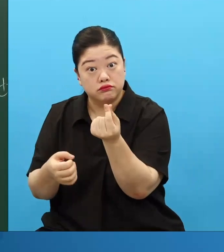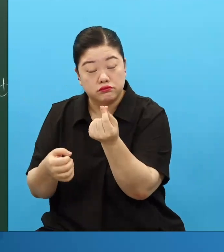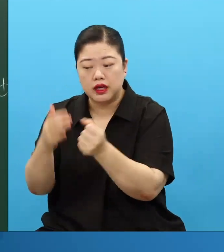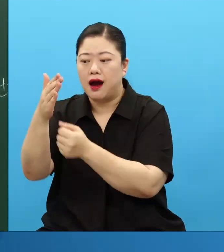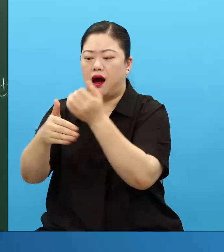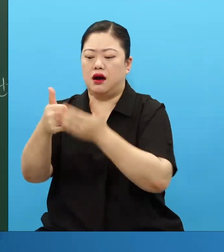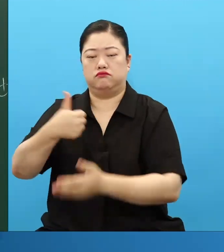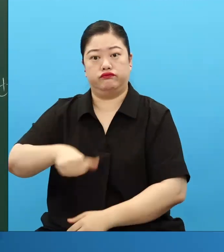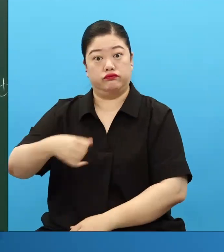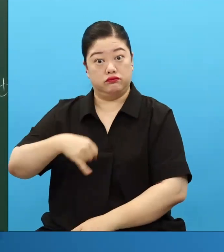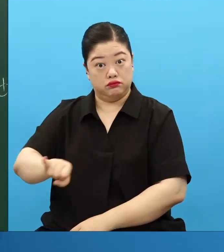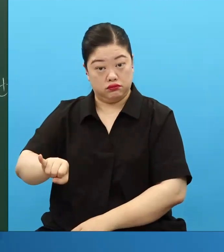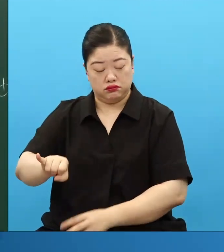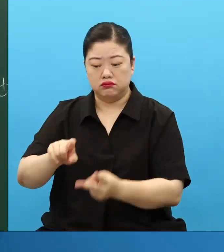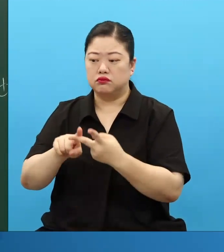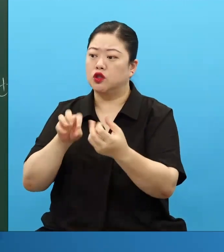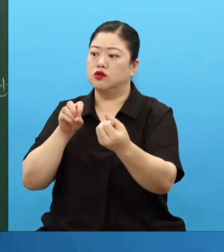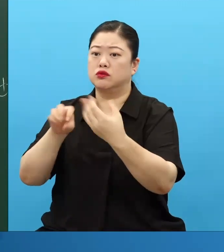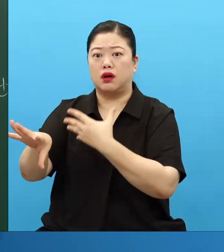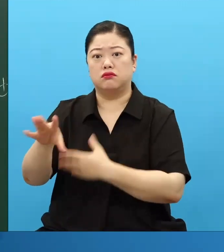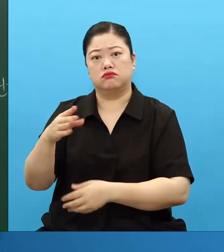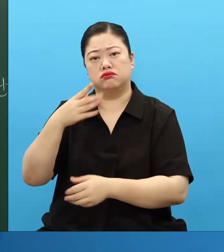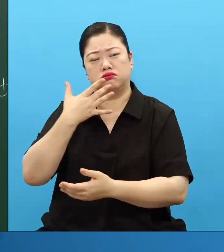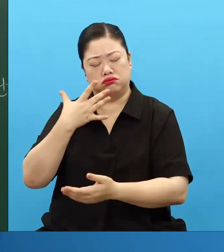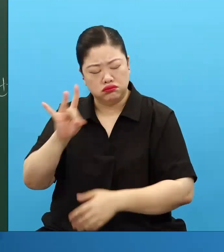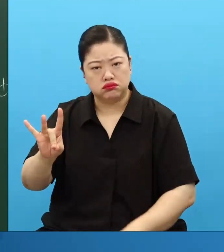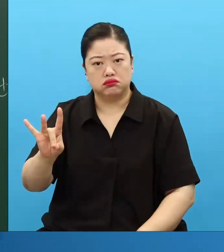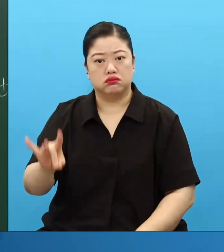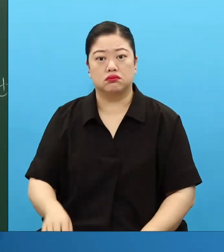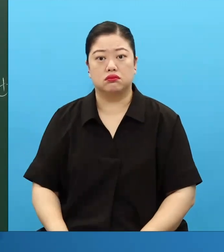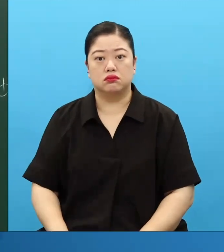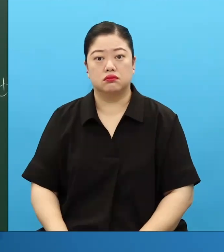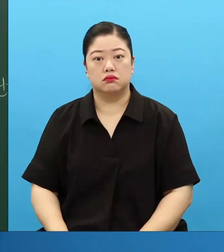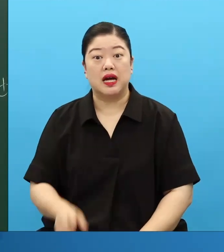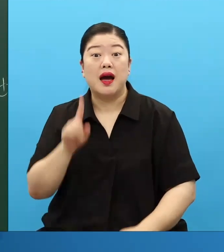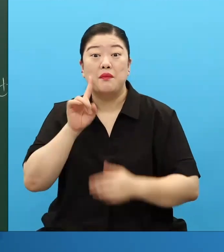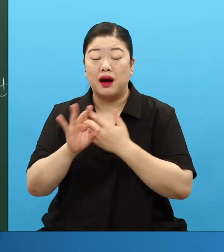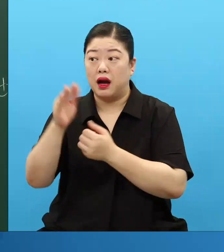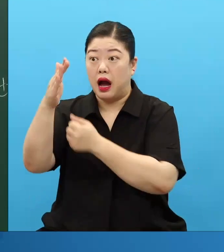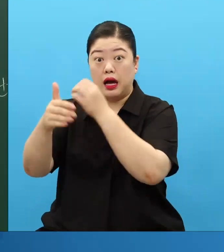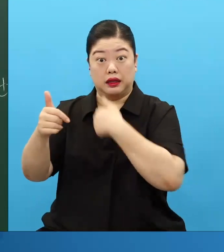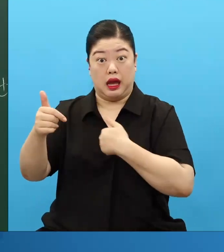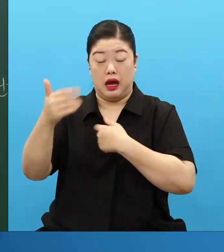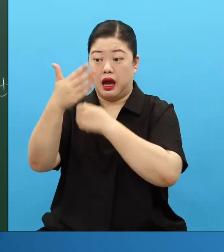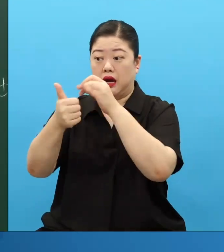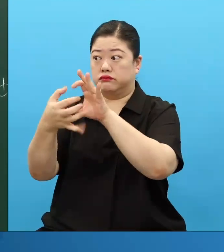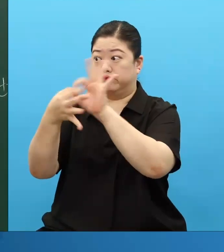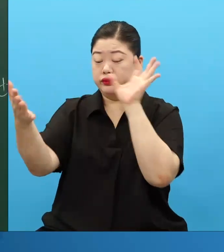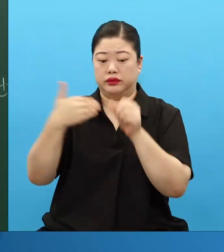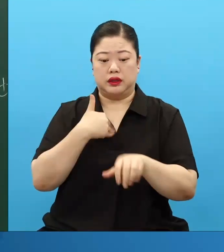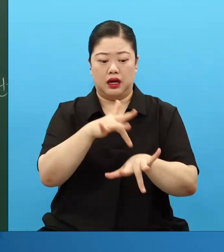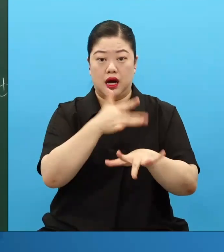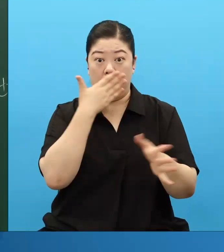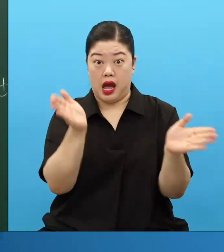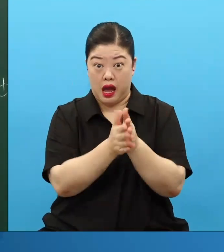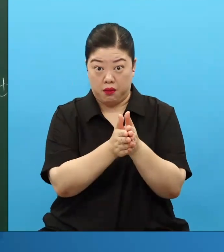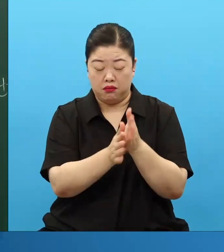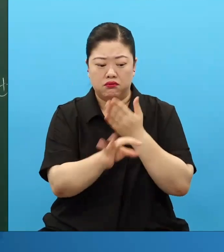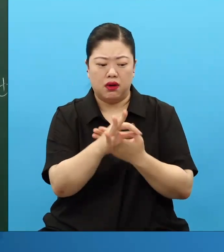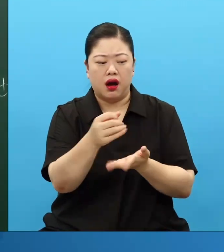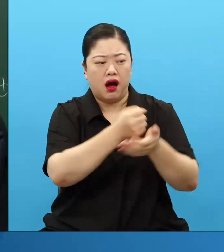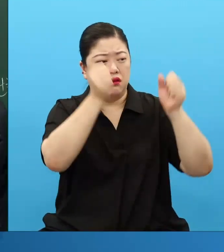to our church, they're all going to leak out anyway. 예하고 못 들은 척하고 오직 기도. And so I nodded yes to all that, but I pretended as if I didn't listen and I